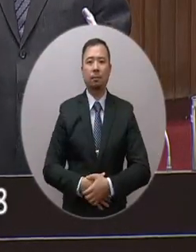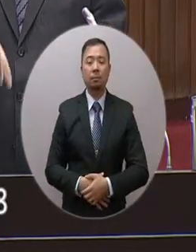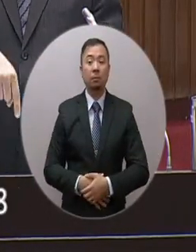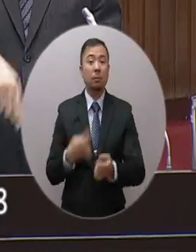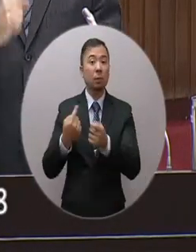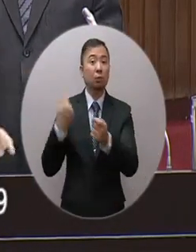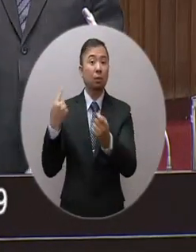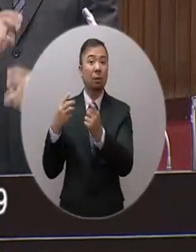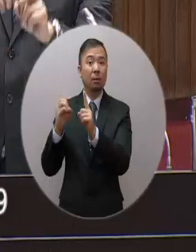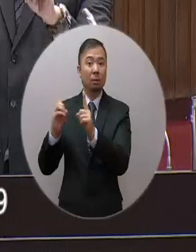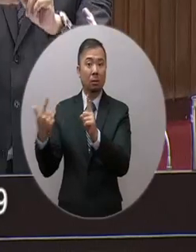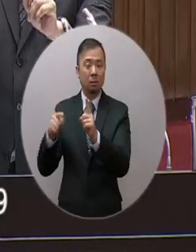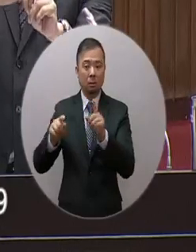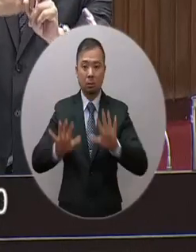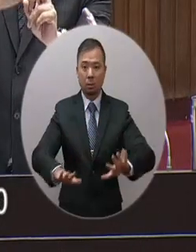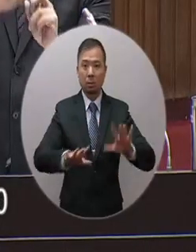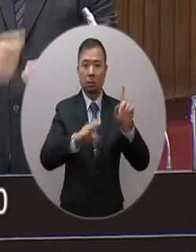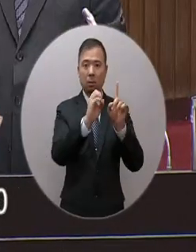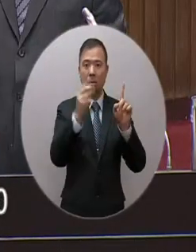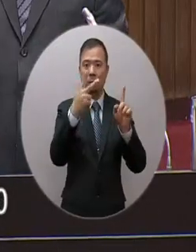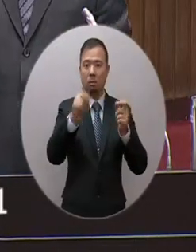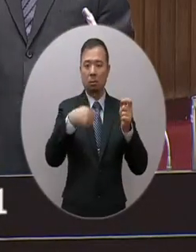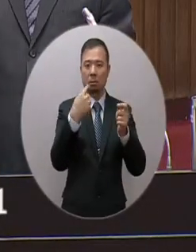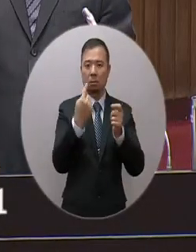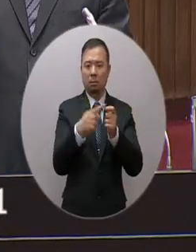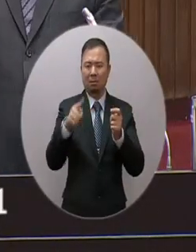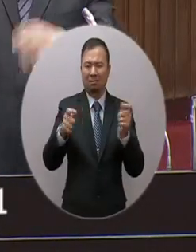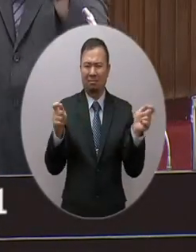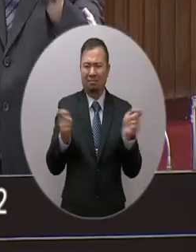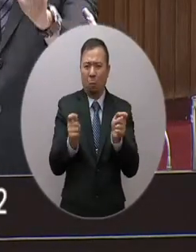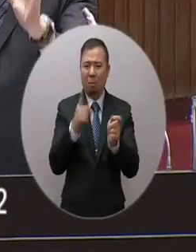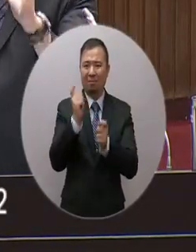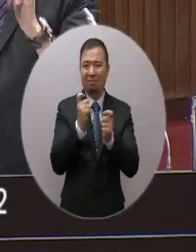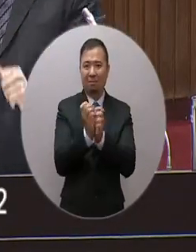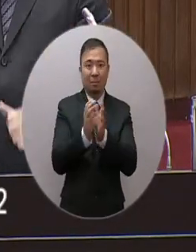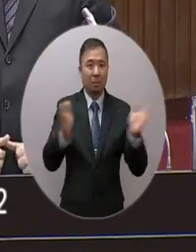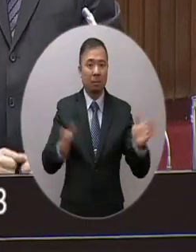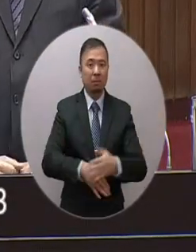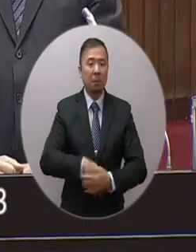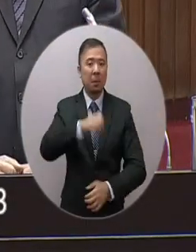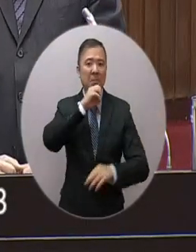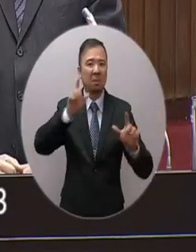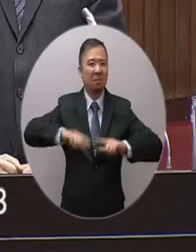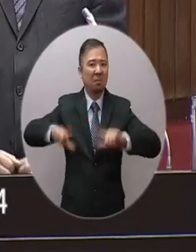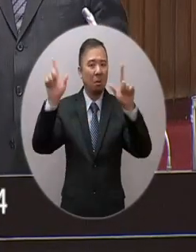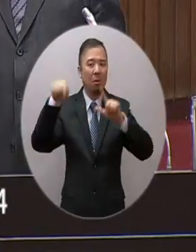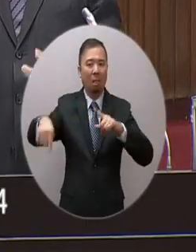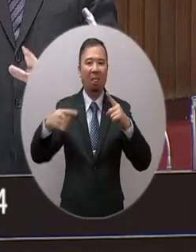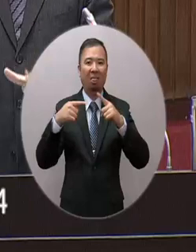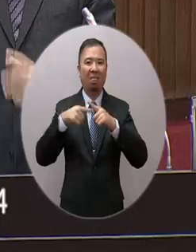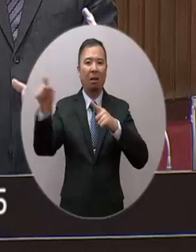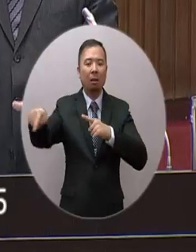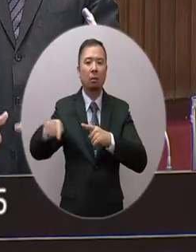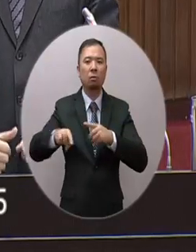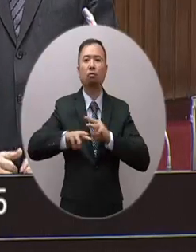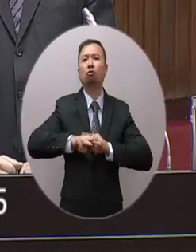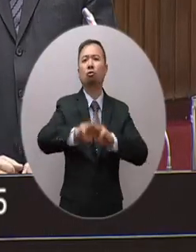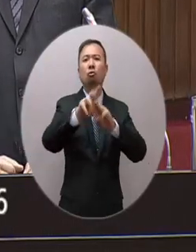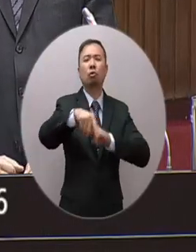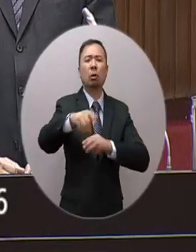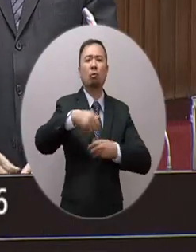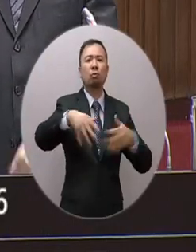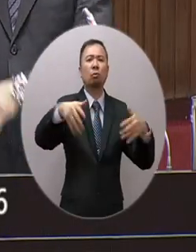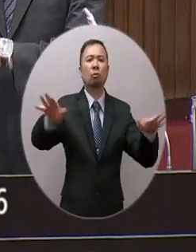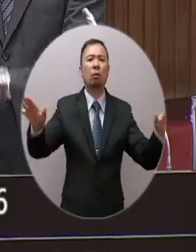去年106，现在107，这短短的10年间，屏东县流失了55000多个人。不是我们屏东人还蛮生子